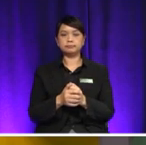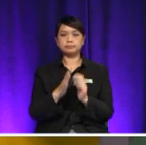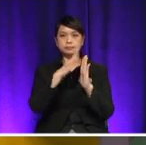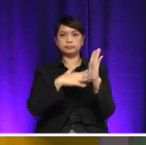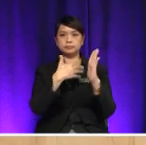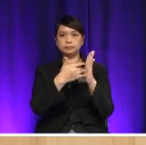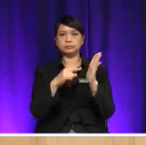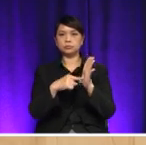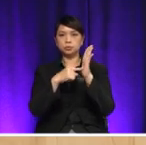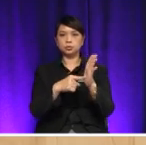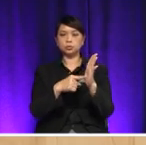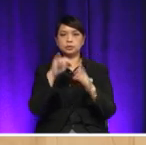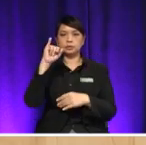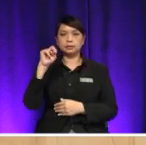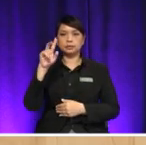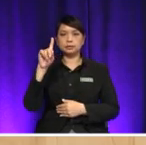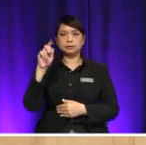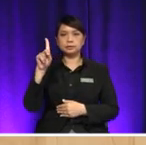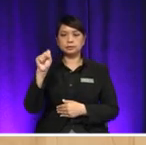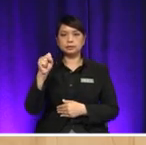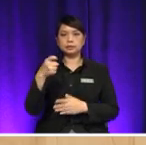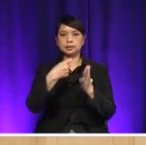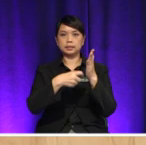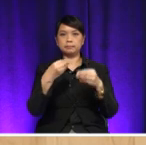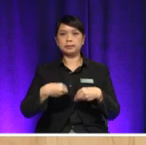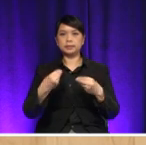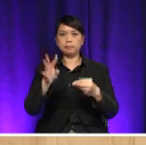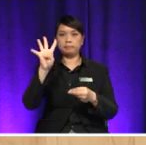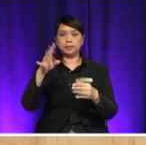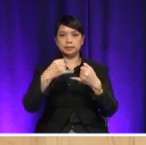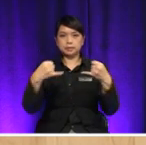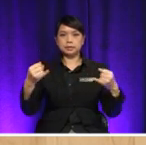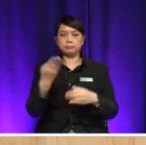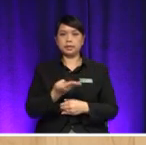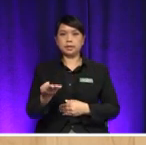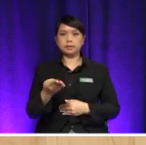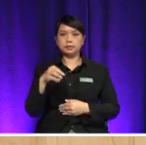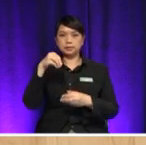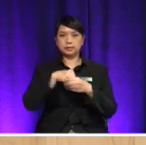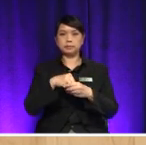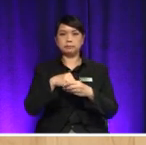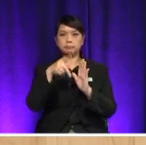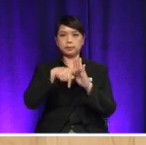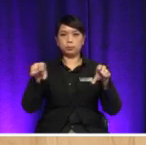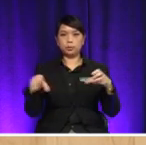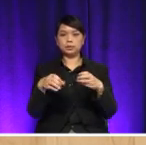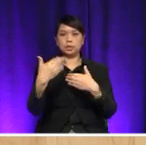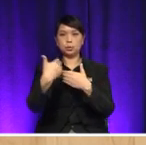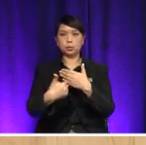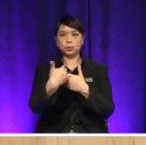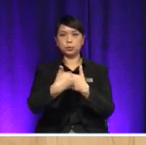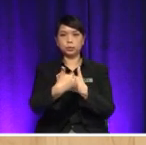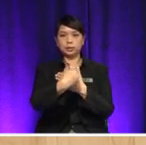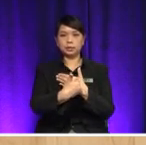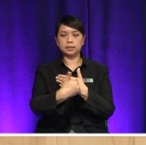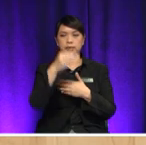menunjukkan indeks harga bagi 4 jenis bahan asas dalam pembuatan roti oke cari indeks